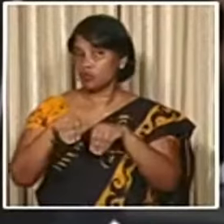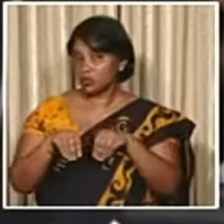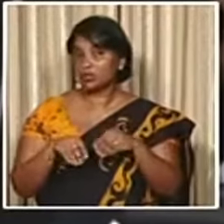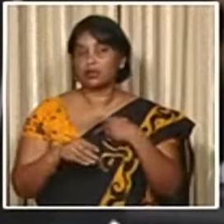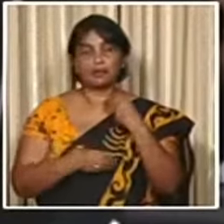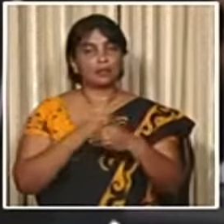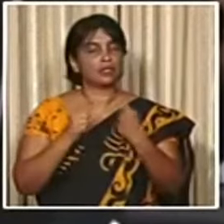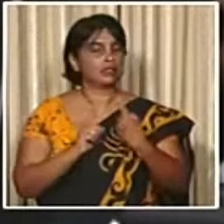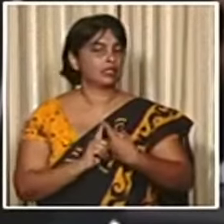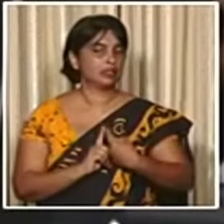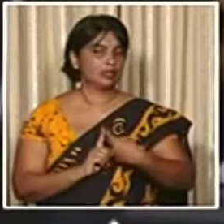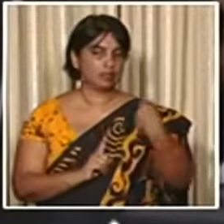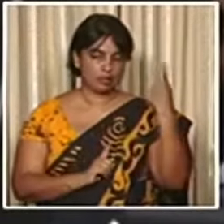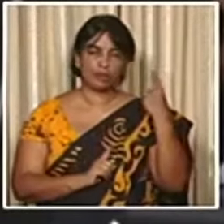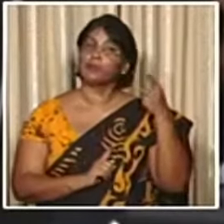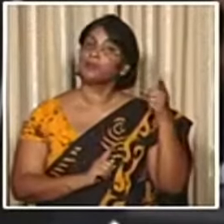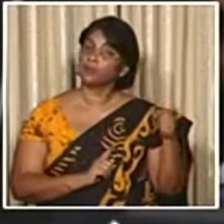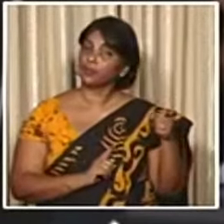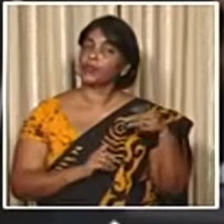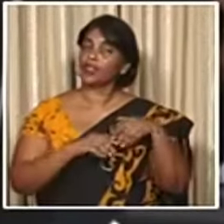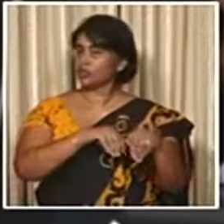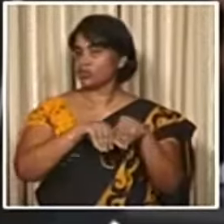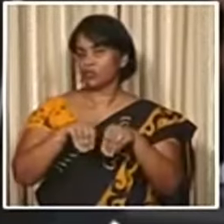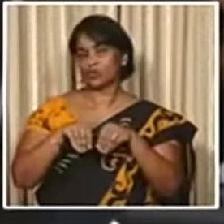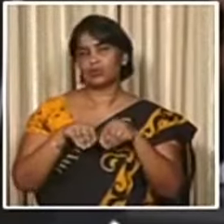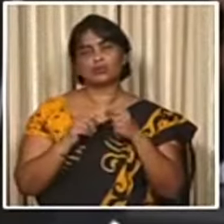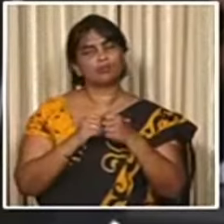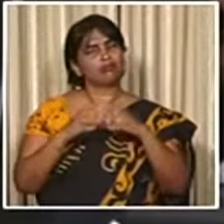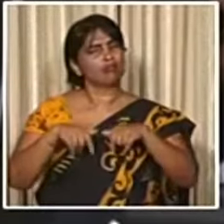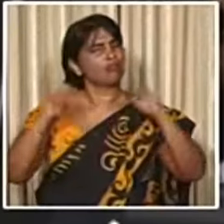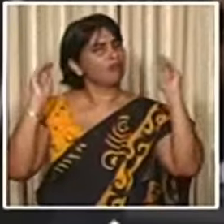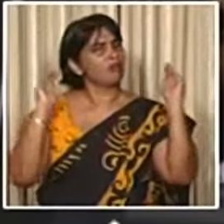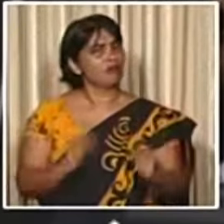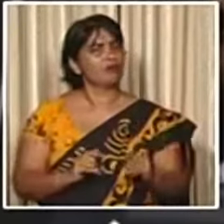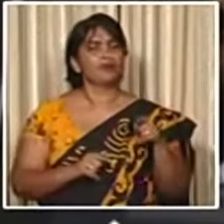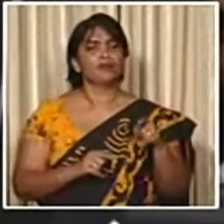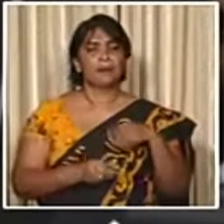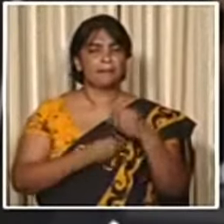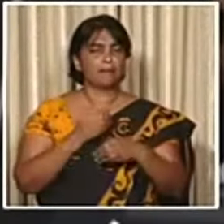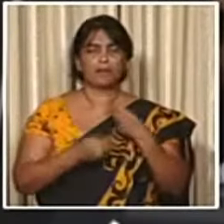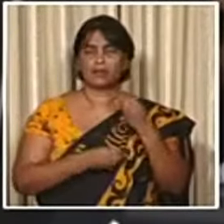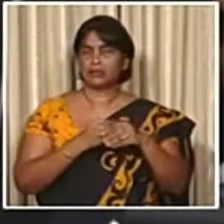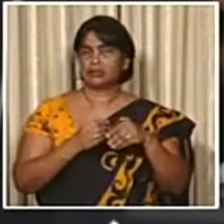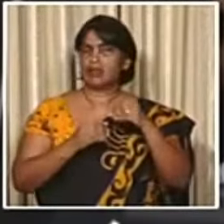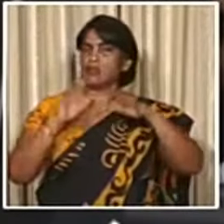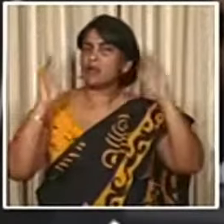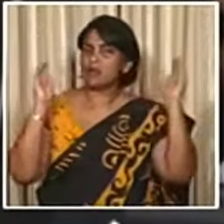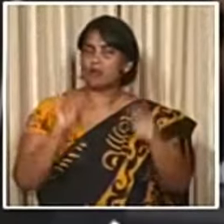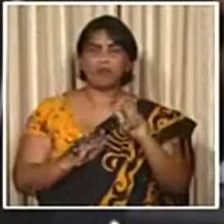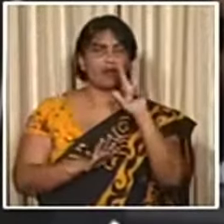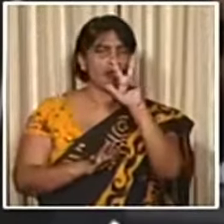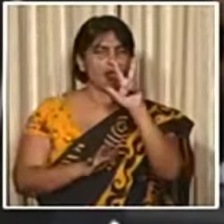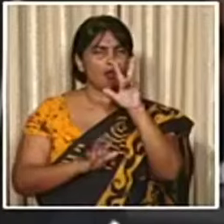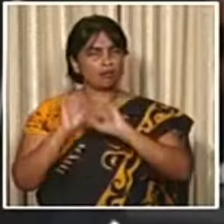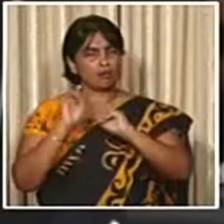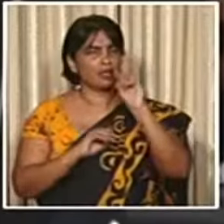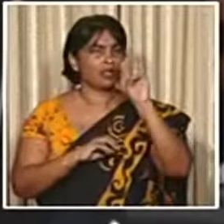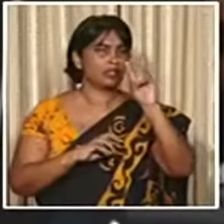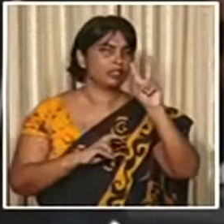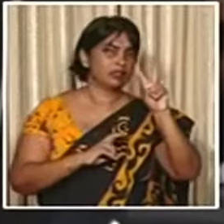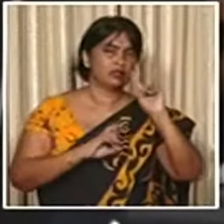සහ කර්මාන්ත දියුණු කරන එක. අද අපේ කෘෂි කර්මාන්තය හැකිලිලා තියෙනවා. කර්මාන්ත ශාස්ත්‍රය හැකිලිලා තියෙනවා 108යි